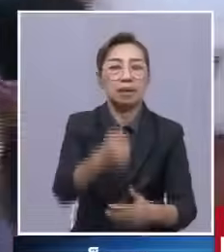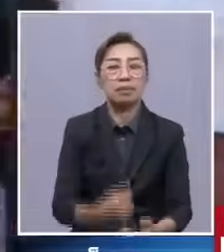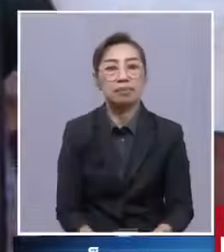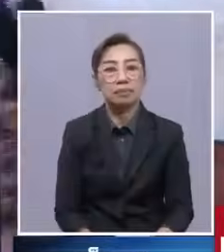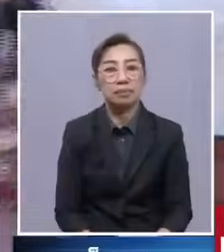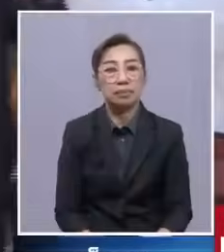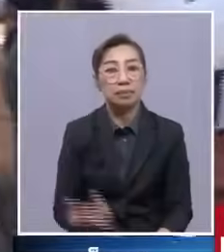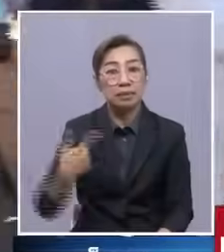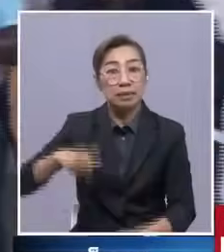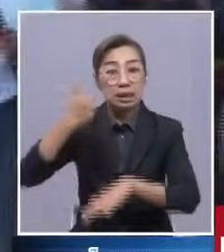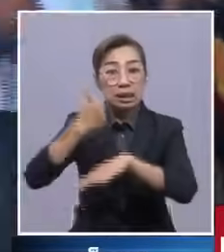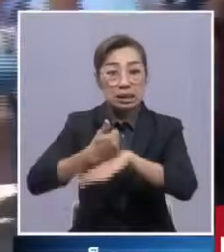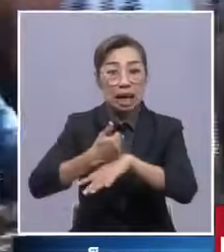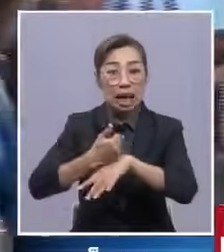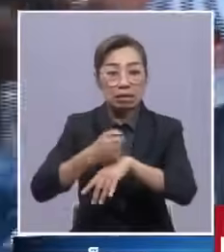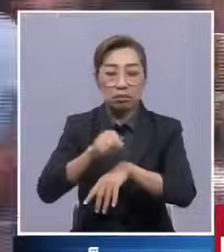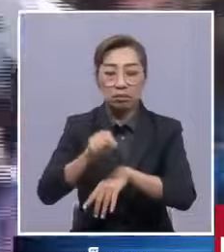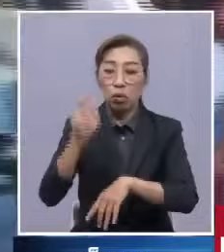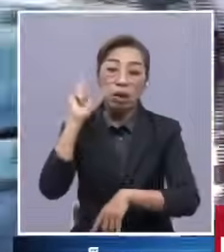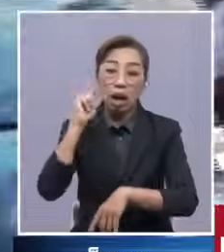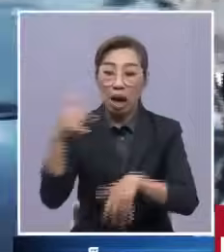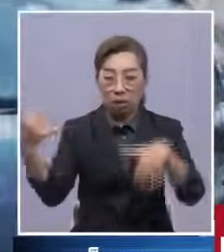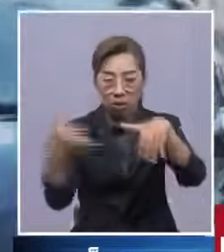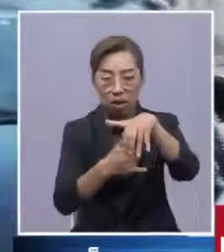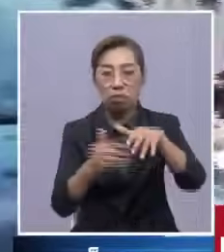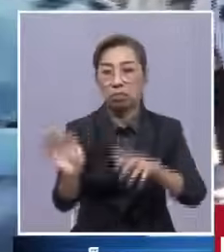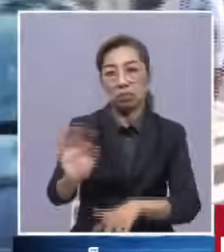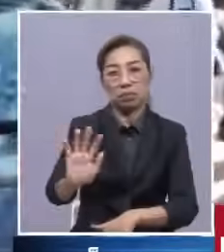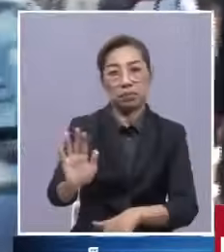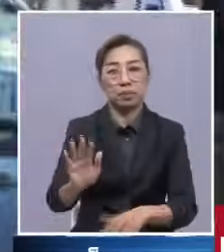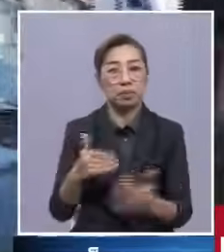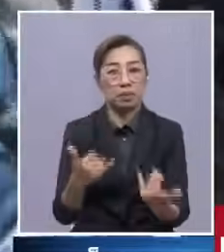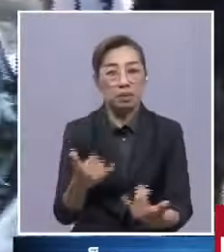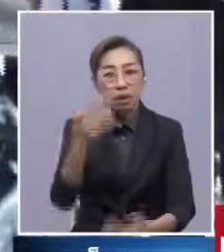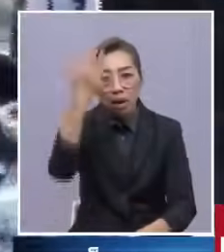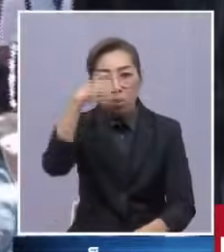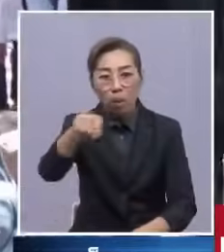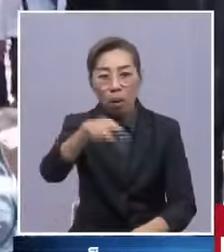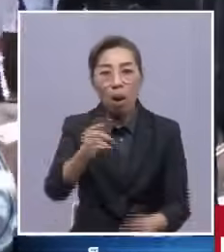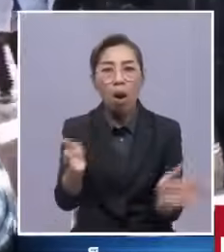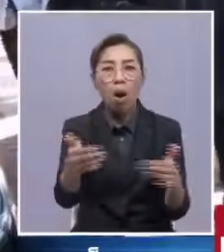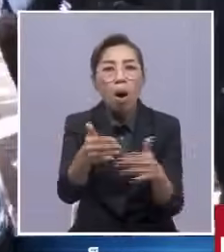างศาลไม่ได้อนุญาตให้สื่อมวลชนเข้าไปร่วมรับฟังนะครับเนื่องจาก